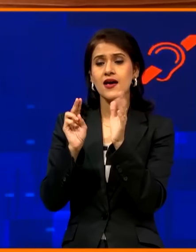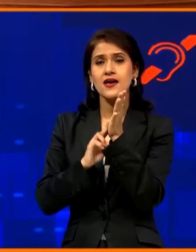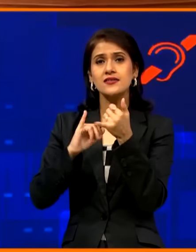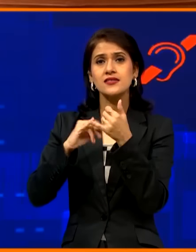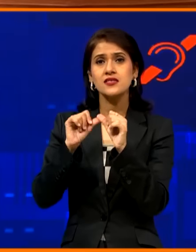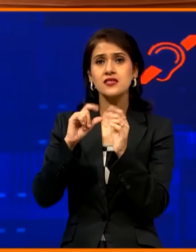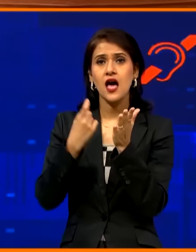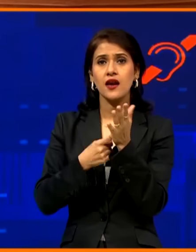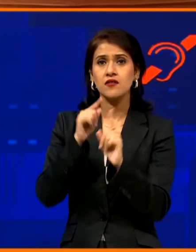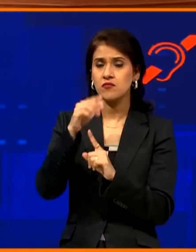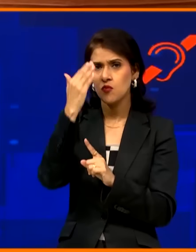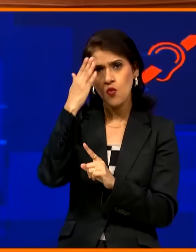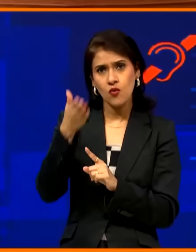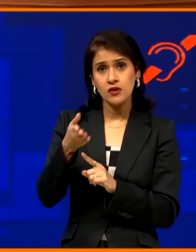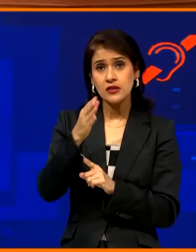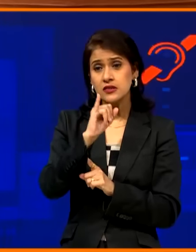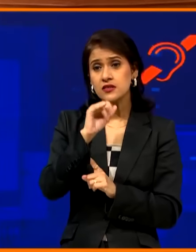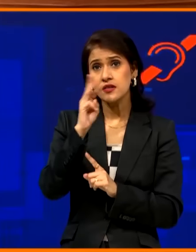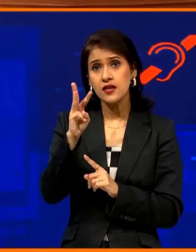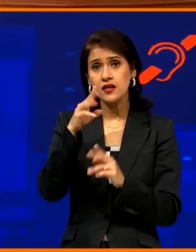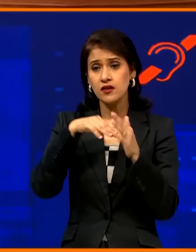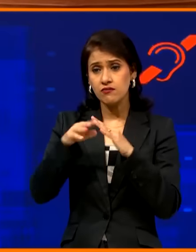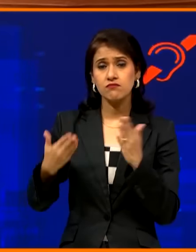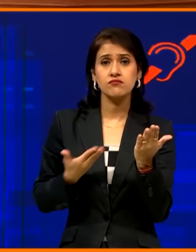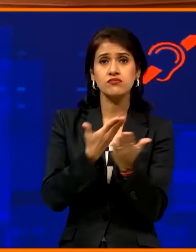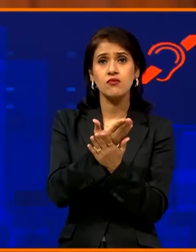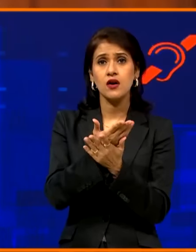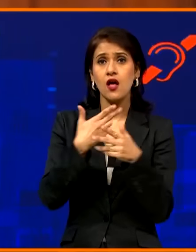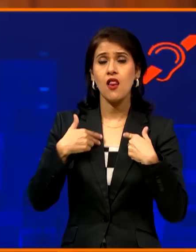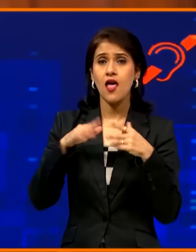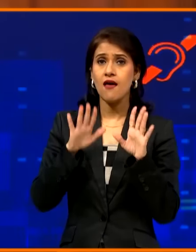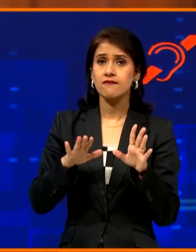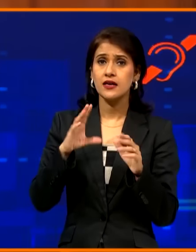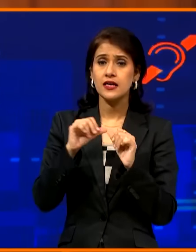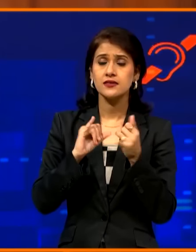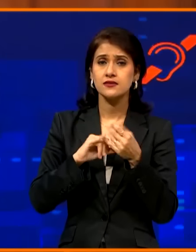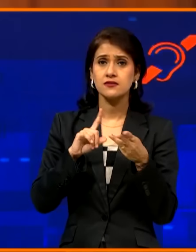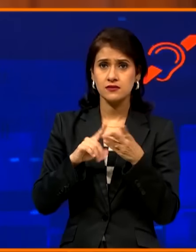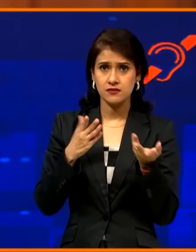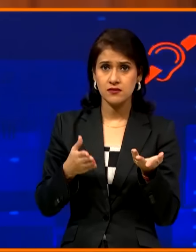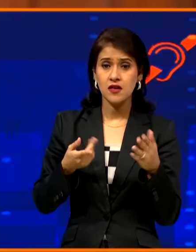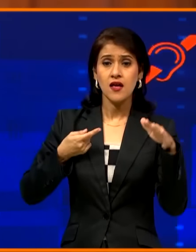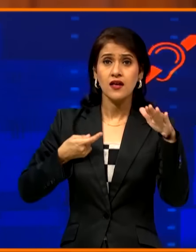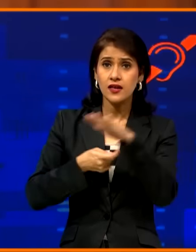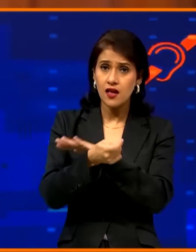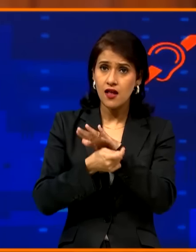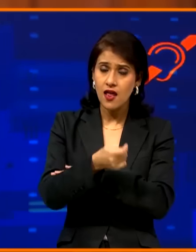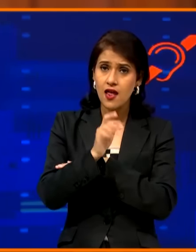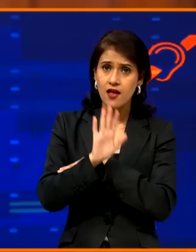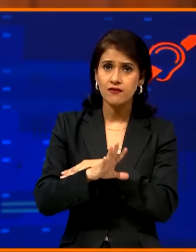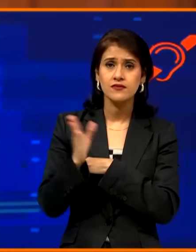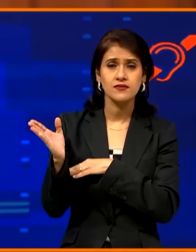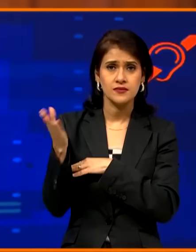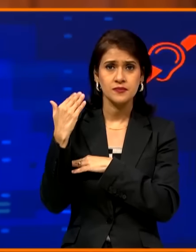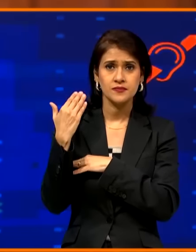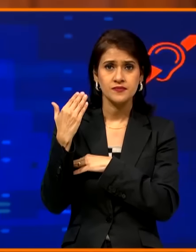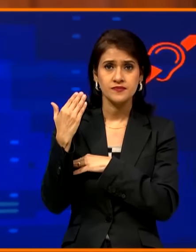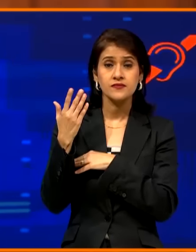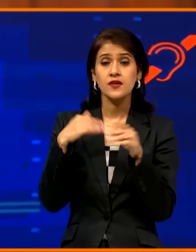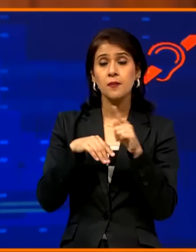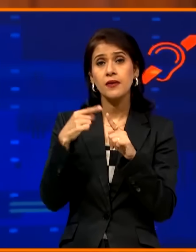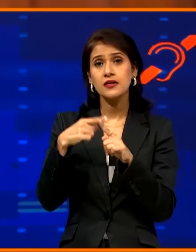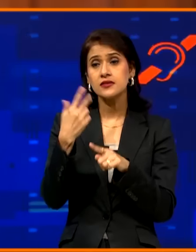थे 63 क्रिमिनल केसेस थे उनके ऊपर उसमें मर्डर के भी केसेस थे और आठ